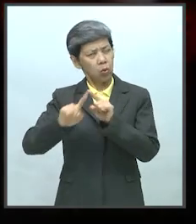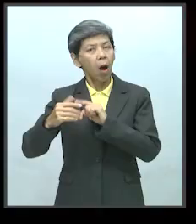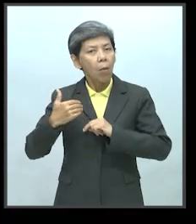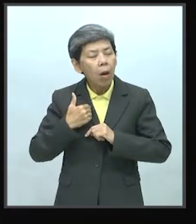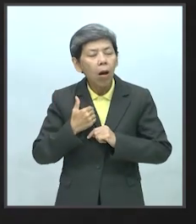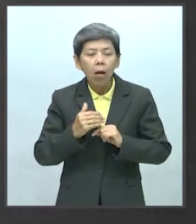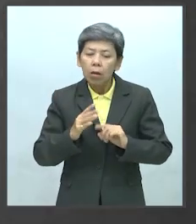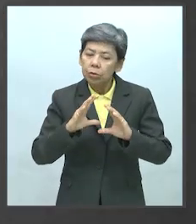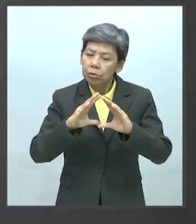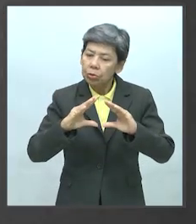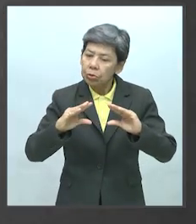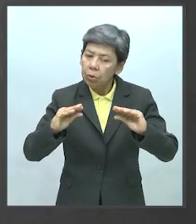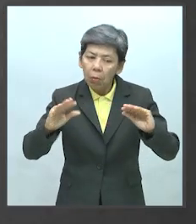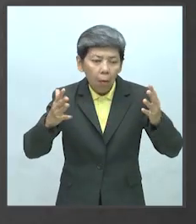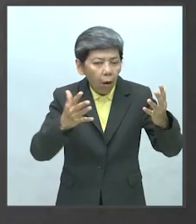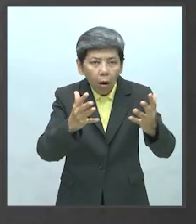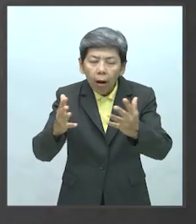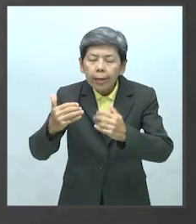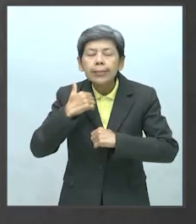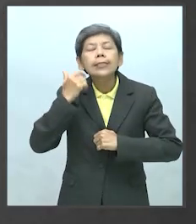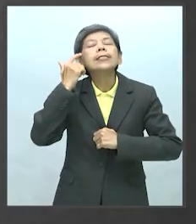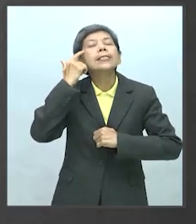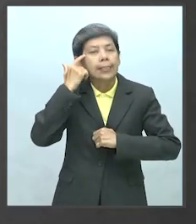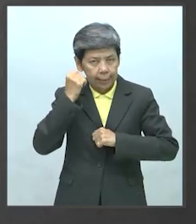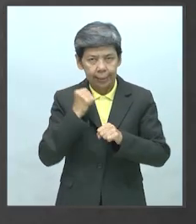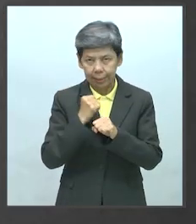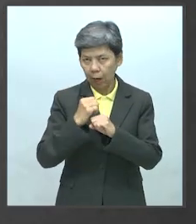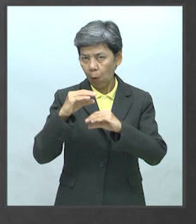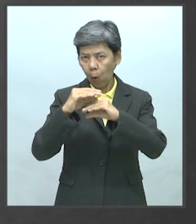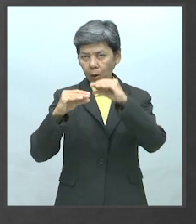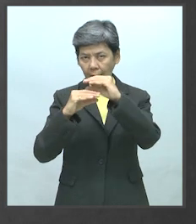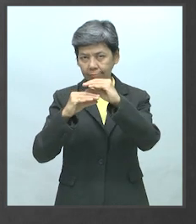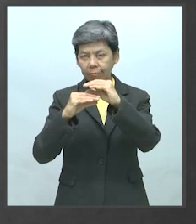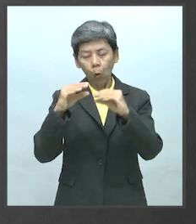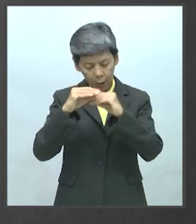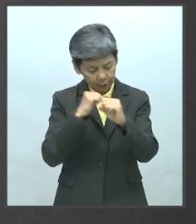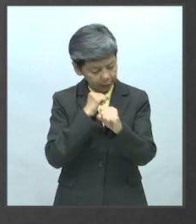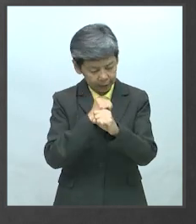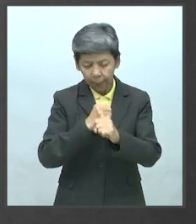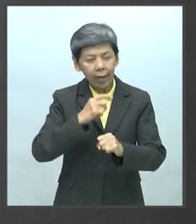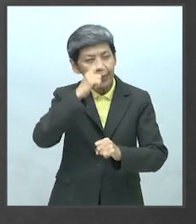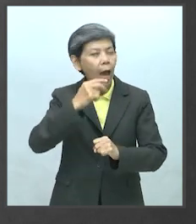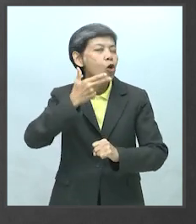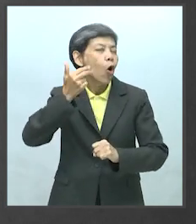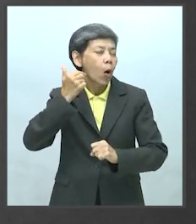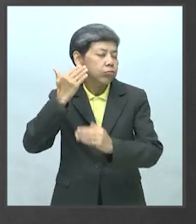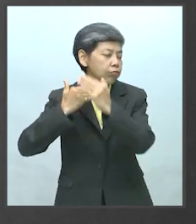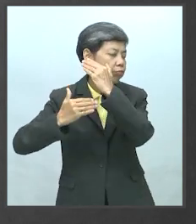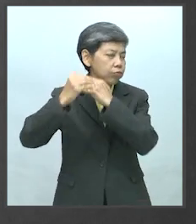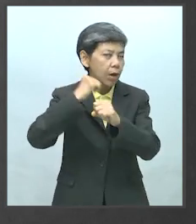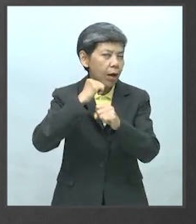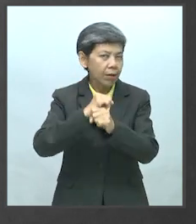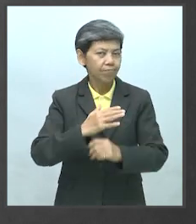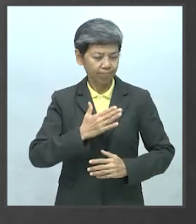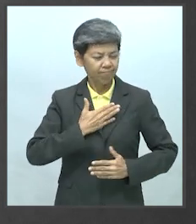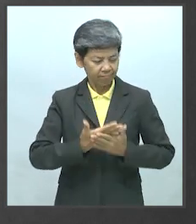อีกหลากหลายเลยที่สูญหายไปนะครับก็เลยก่อตั้งเป็นโครงการอนุรักษ์ขนมไทยขึ้นมานะครับแล้วก็ด้วย